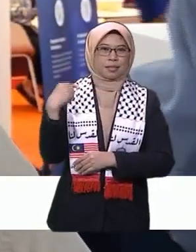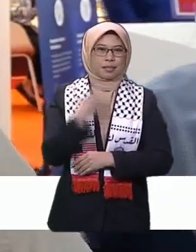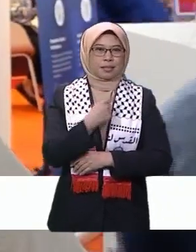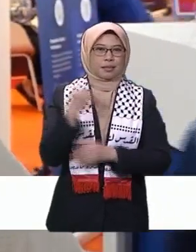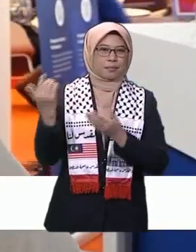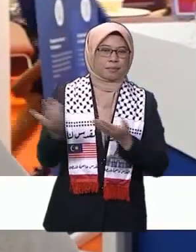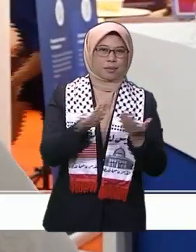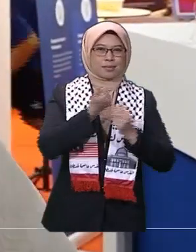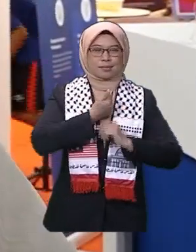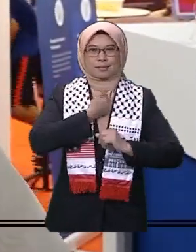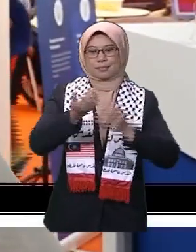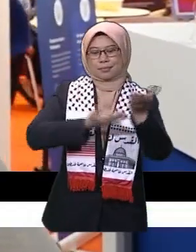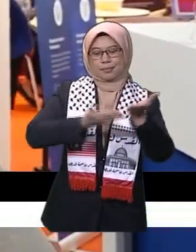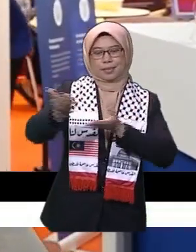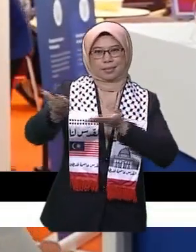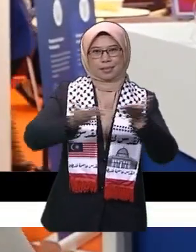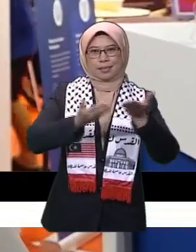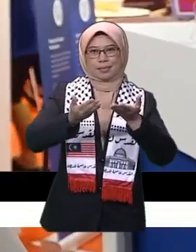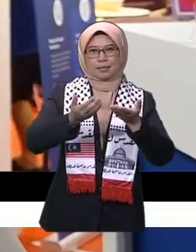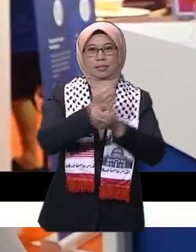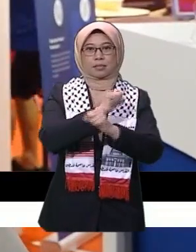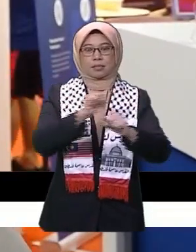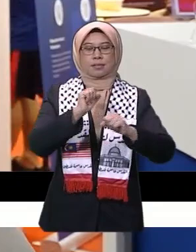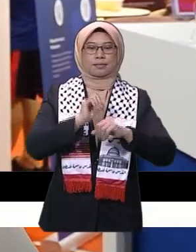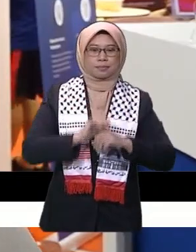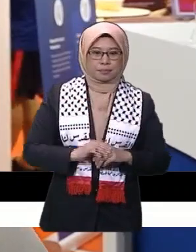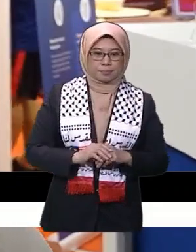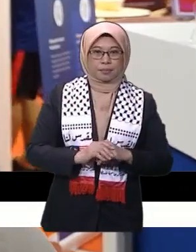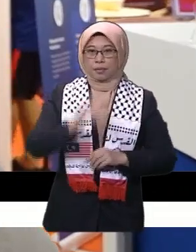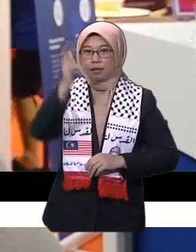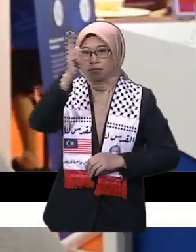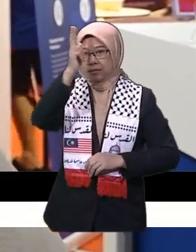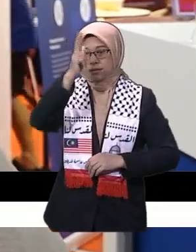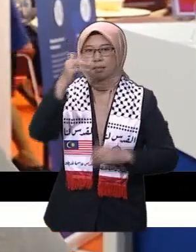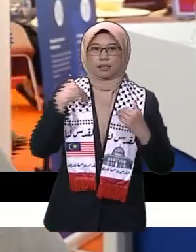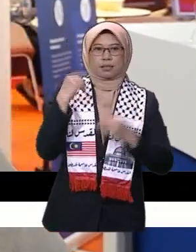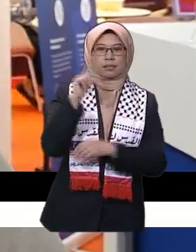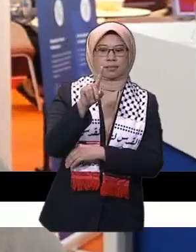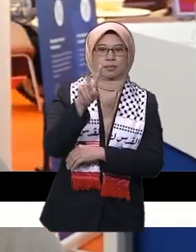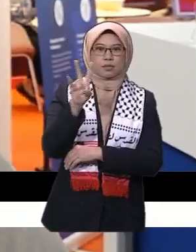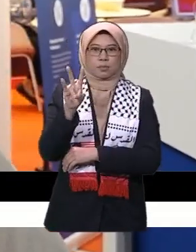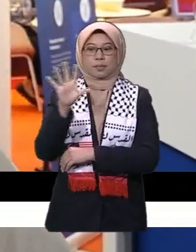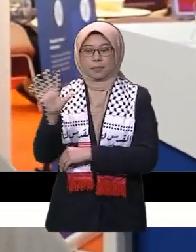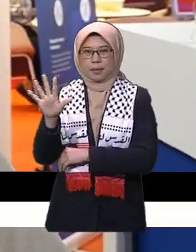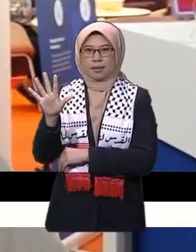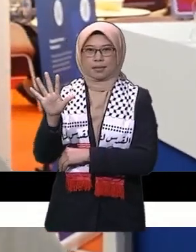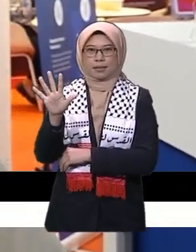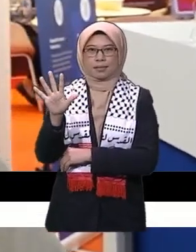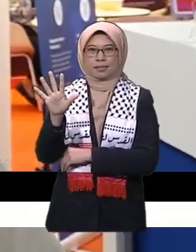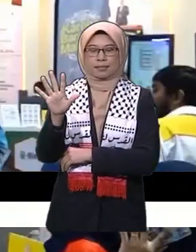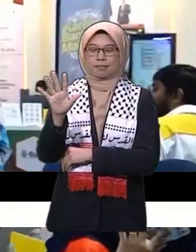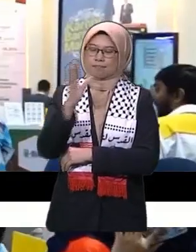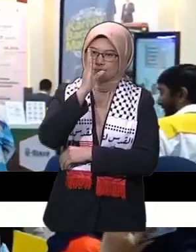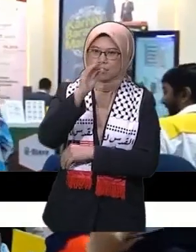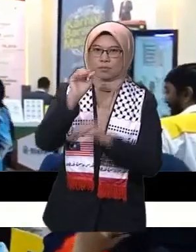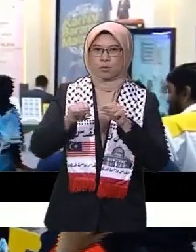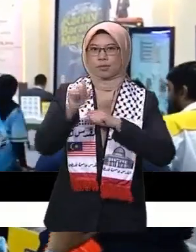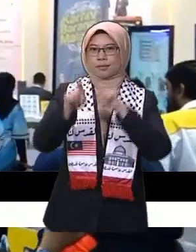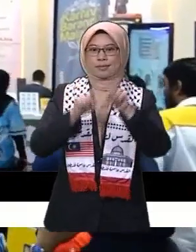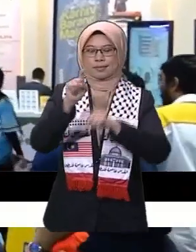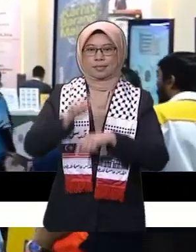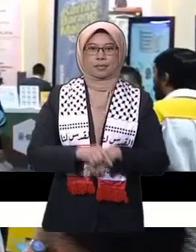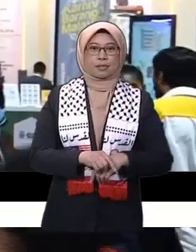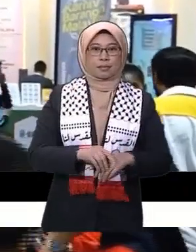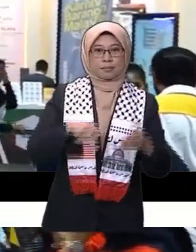bawa sendiri perkhidmatan-perkhidmatan touchpoint kerajaan. Kita ada sebanyak 175 secara langsung. Tumpuan Program